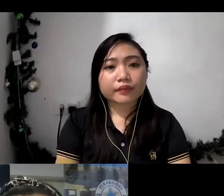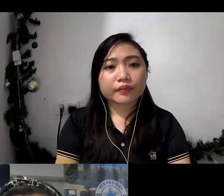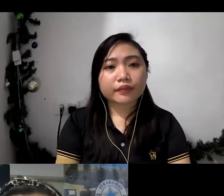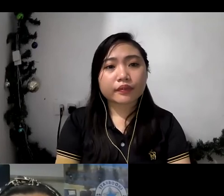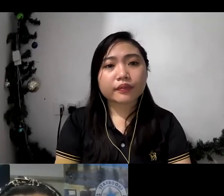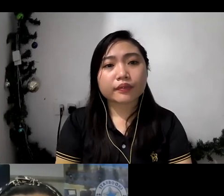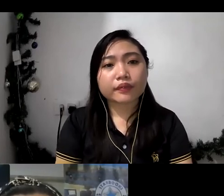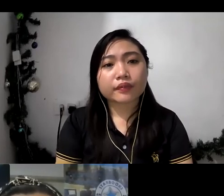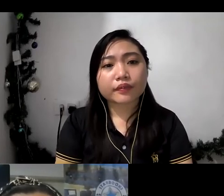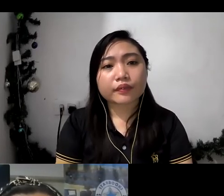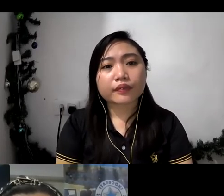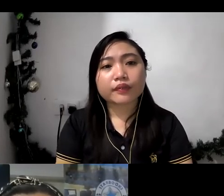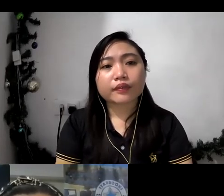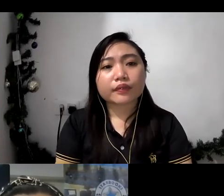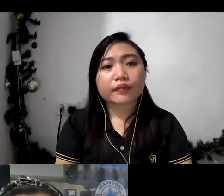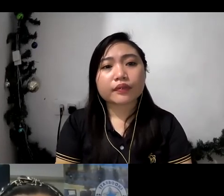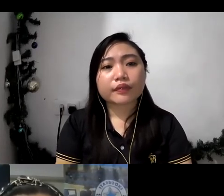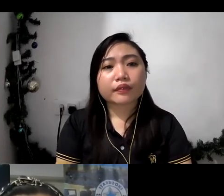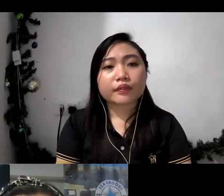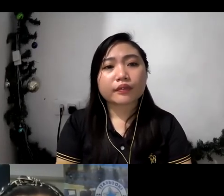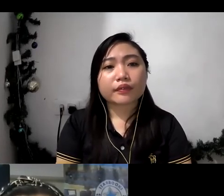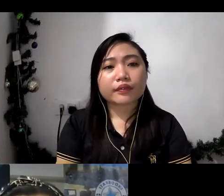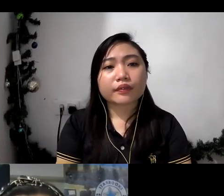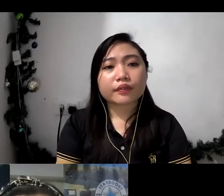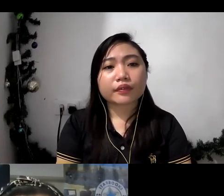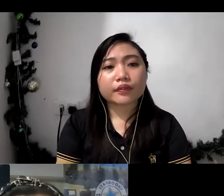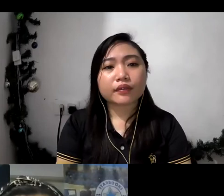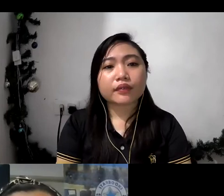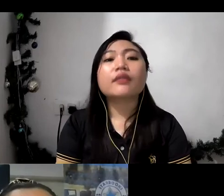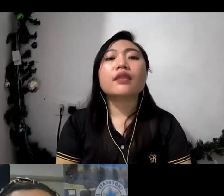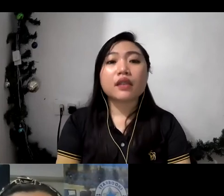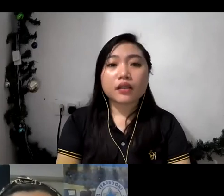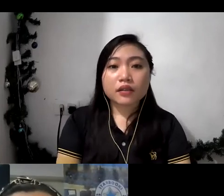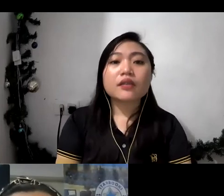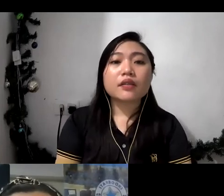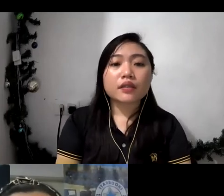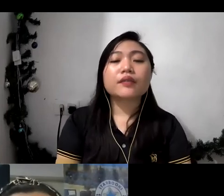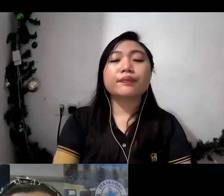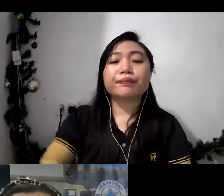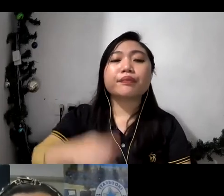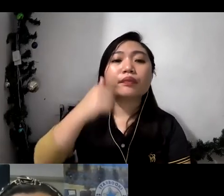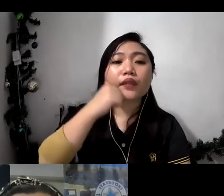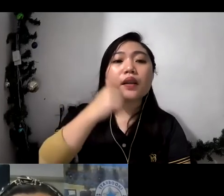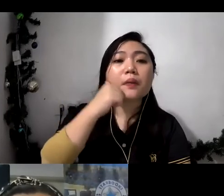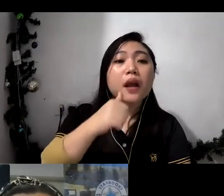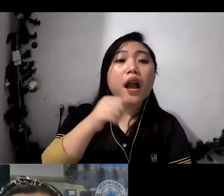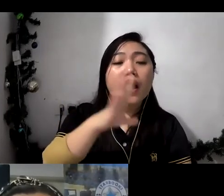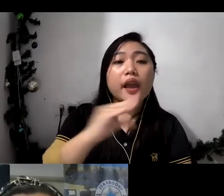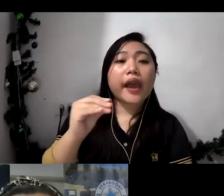sensitive, para yung babae hindi matakot magsalita, lalo na kung bata, no? Women's and children's desk po yan, lalo na